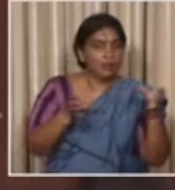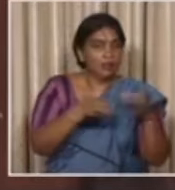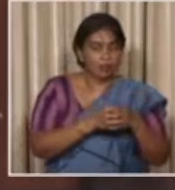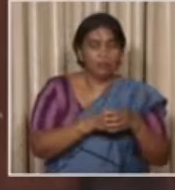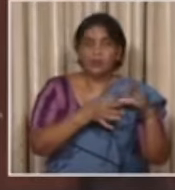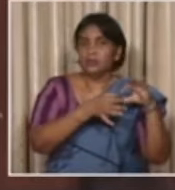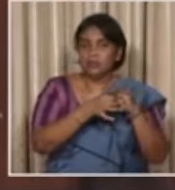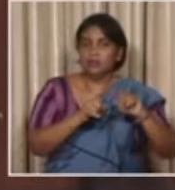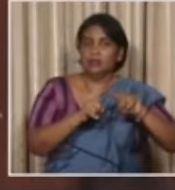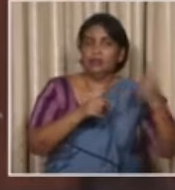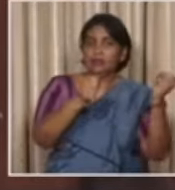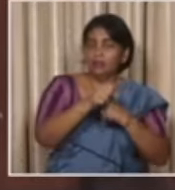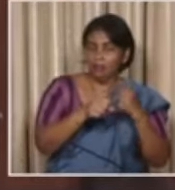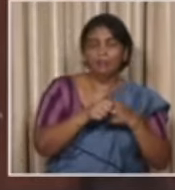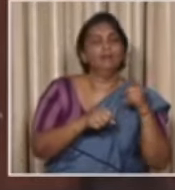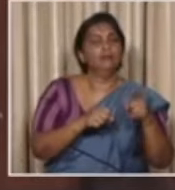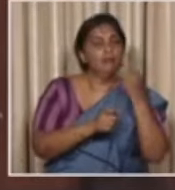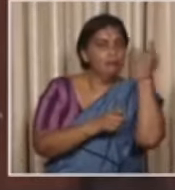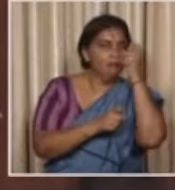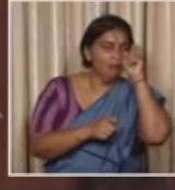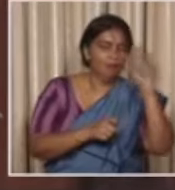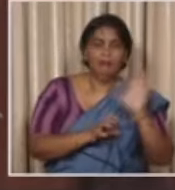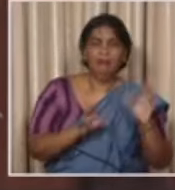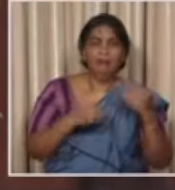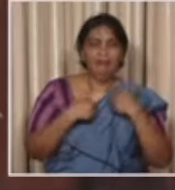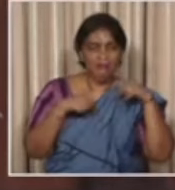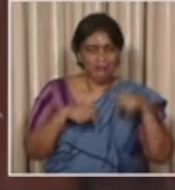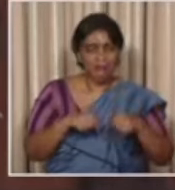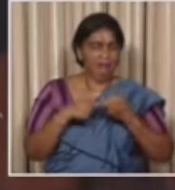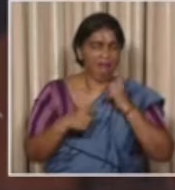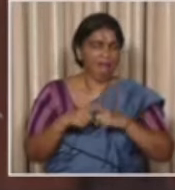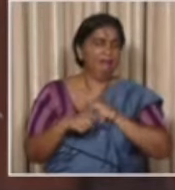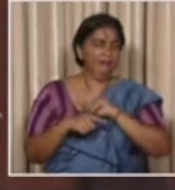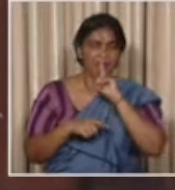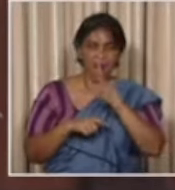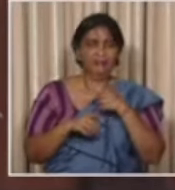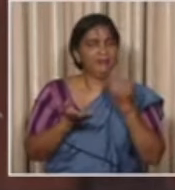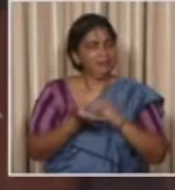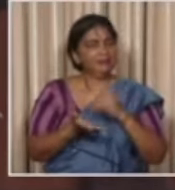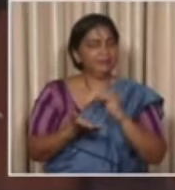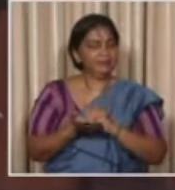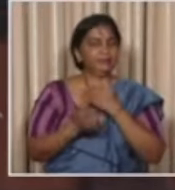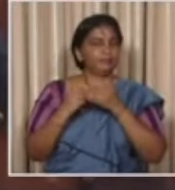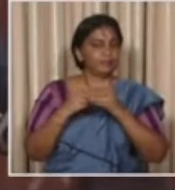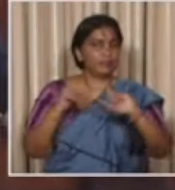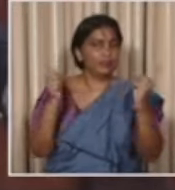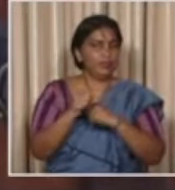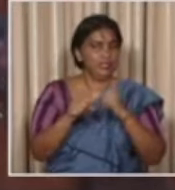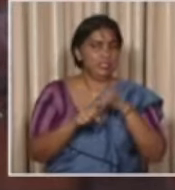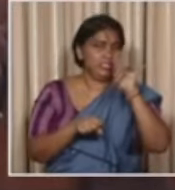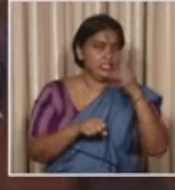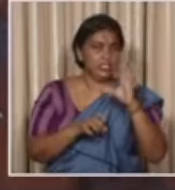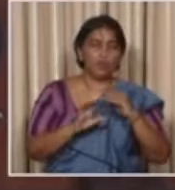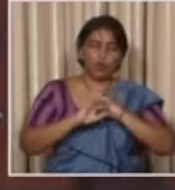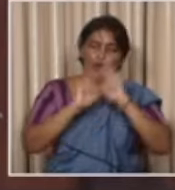සම්බන්ධ කට්ටිය කරන අනිත් මිනිවරුන් ගැන හොයලා බලන්නේ නැහැ. දැන් අපි මේක ගැන උදාහරණයක් වශයෙන් ගත්තොත් මම දිගින් දිගටම වෙච්ච ඝාතන 100ක් විතර සිදුනාට